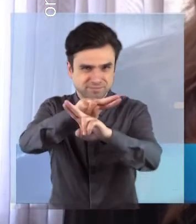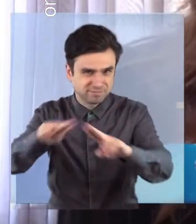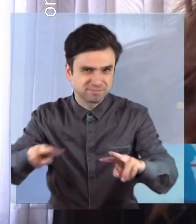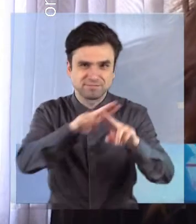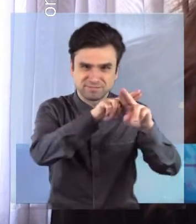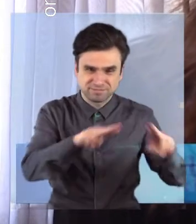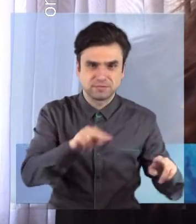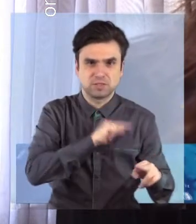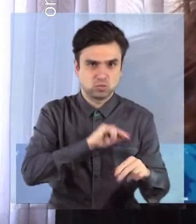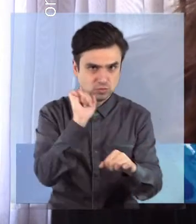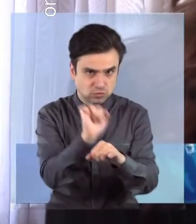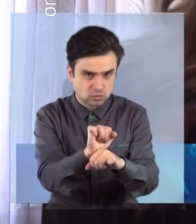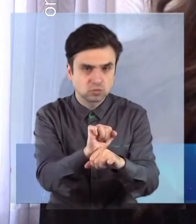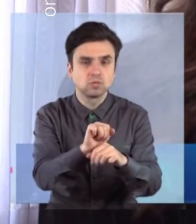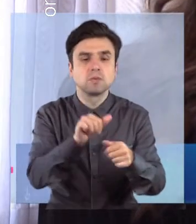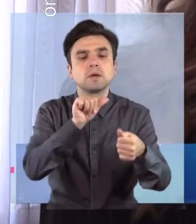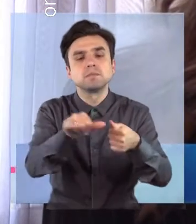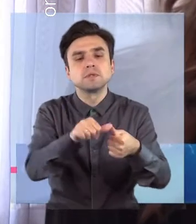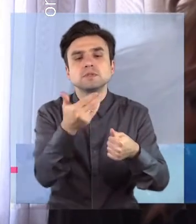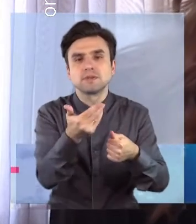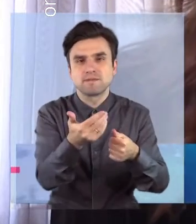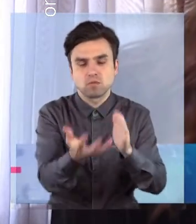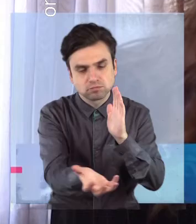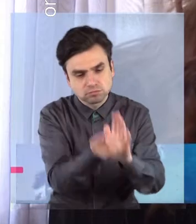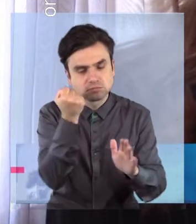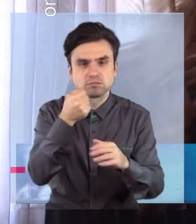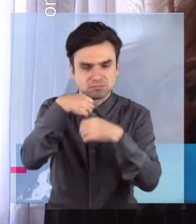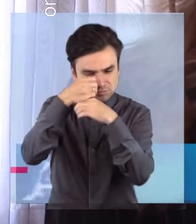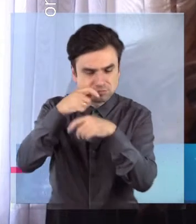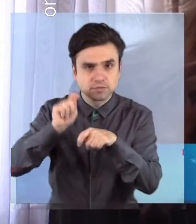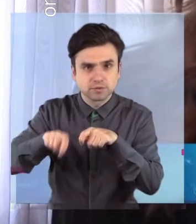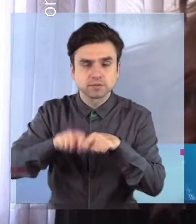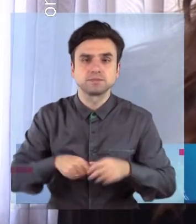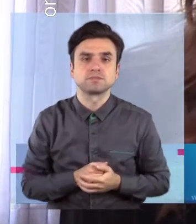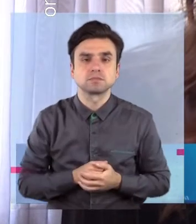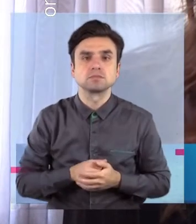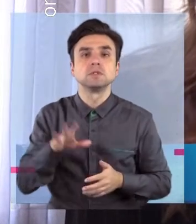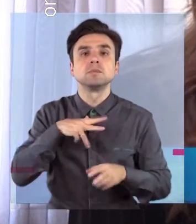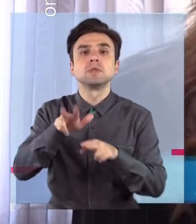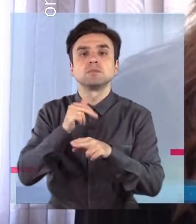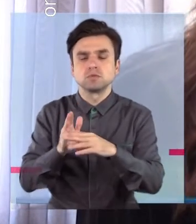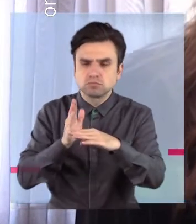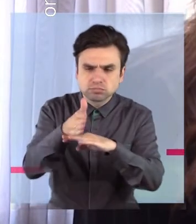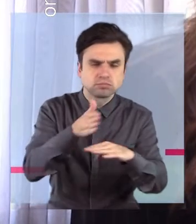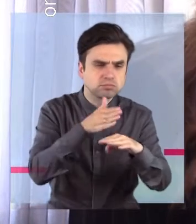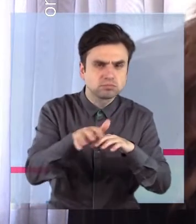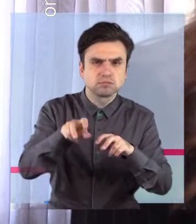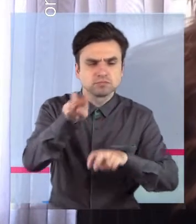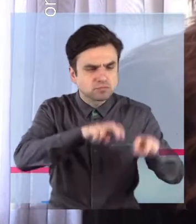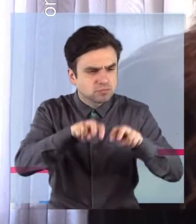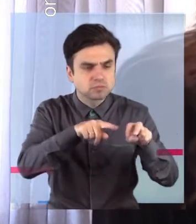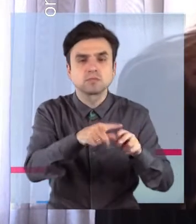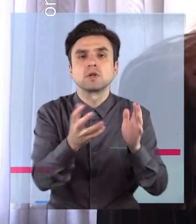даних оглядів працівниками поліції було виявлено та вилучено бухгалтерську документацію, обладнання та інші речі, які вказують